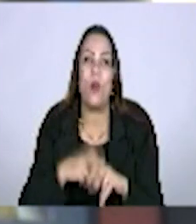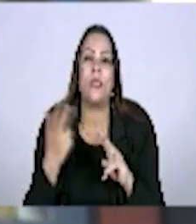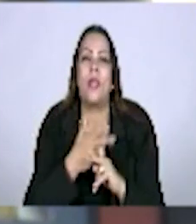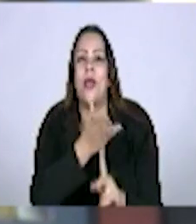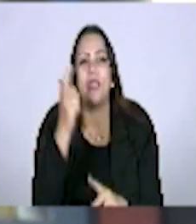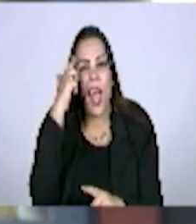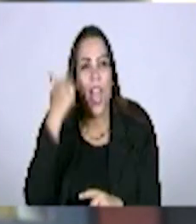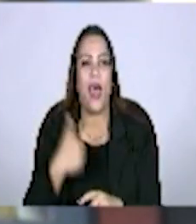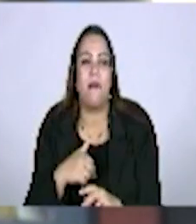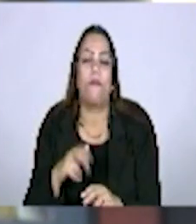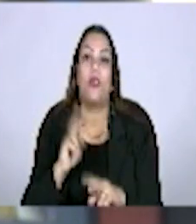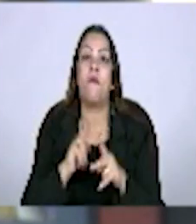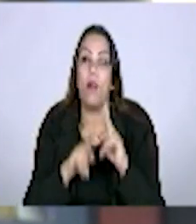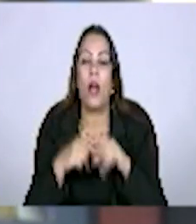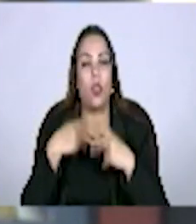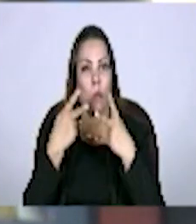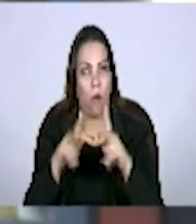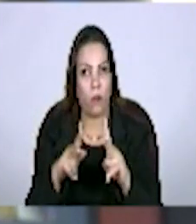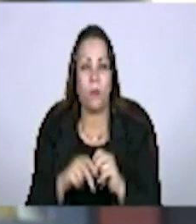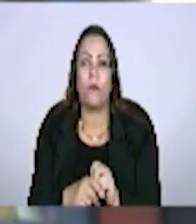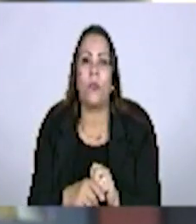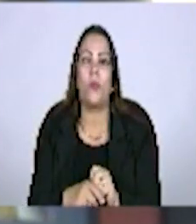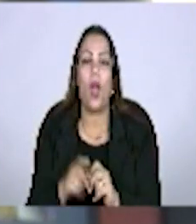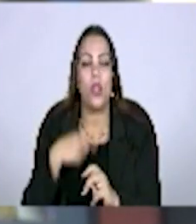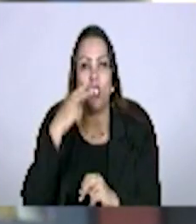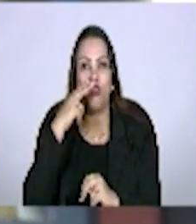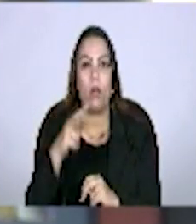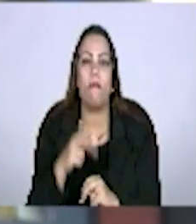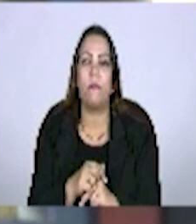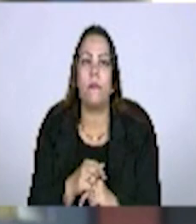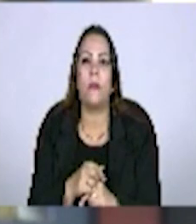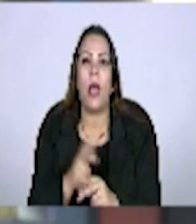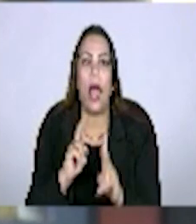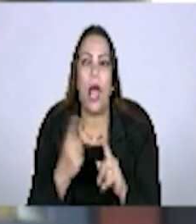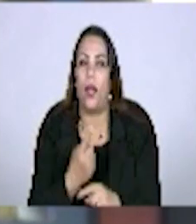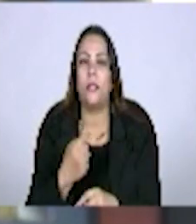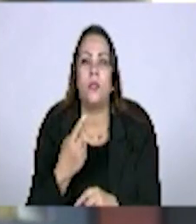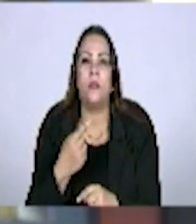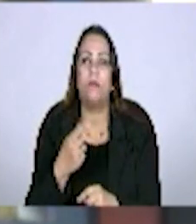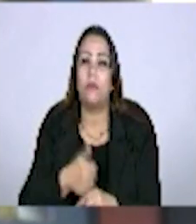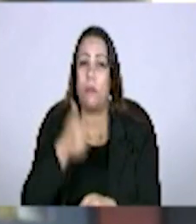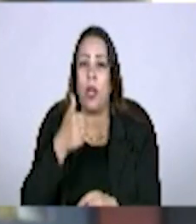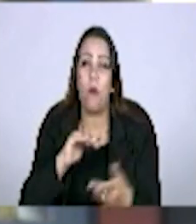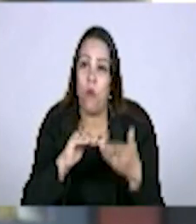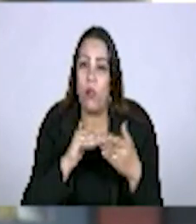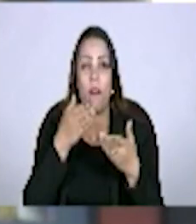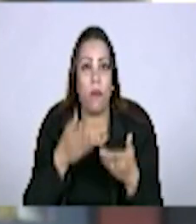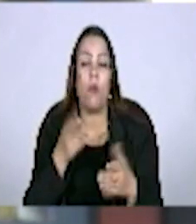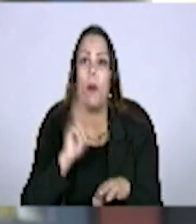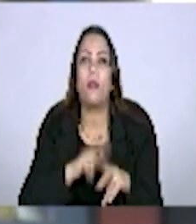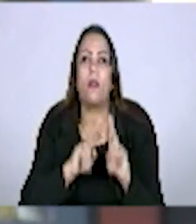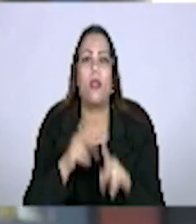للاخرين ان في اشياء هتقبلها وانت انت شايفها اشياء طبيعيه ومفيده وه وفي اشياء تانيه